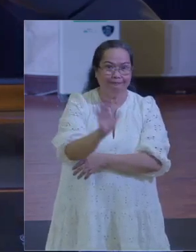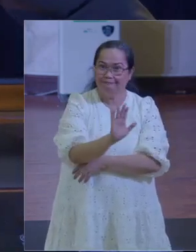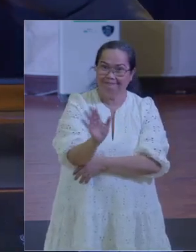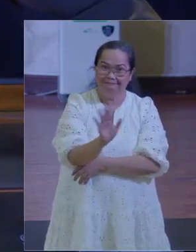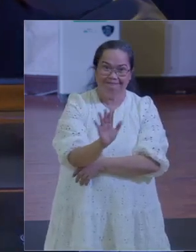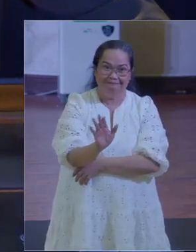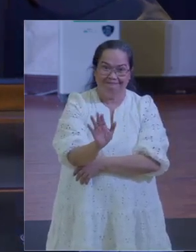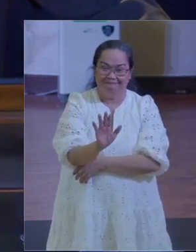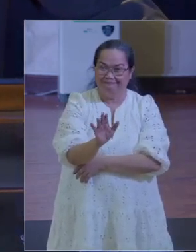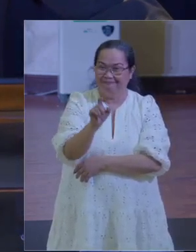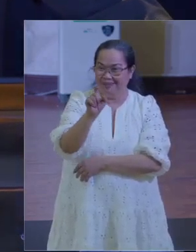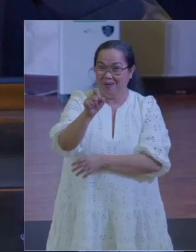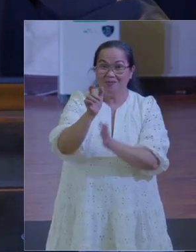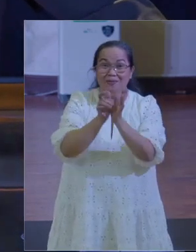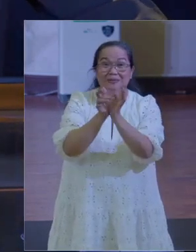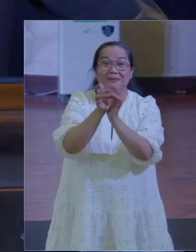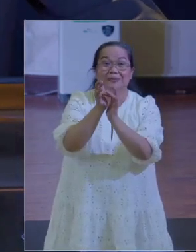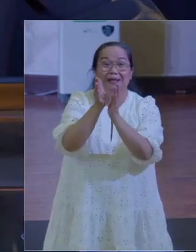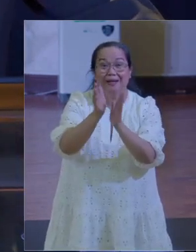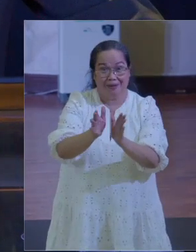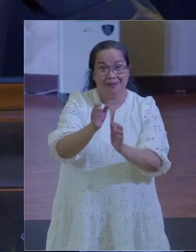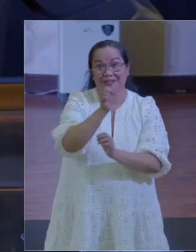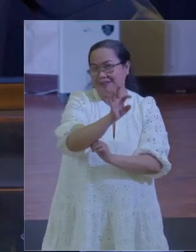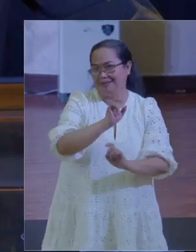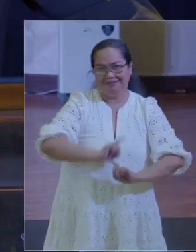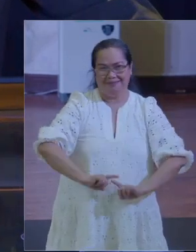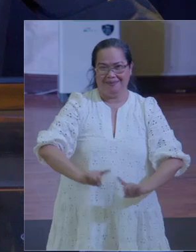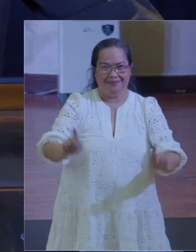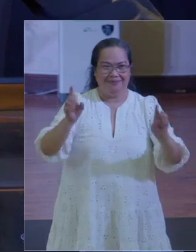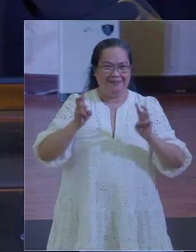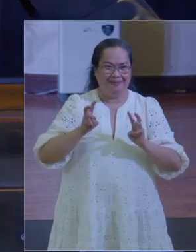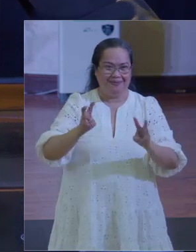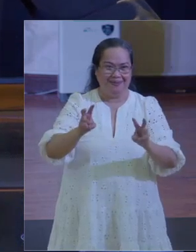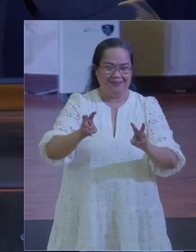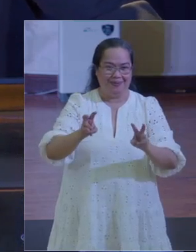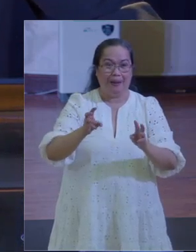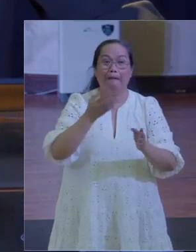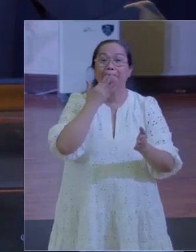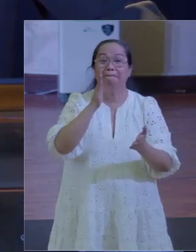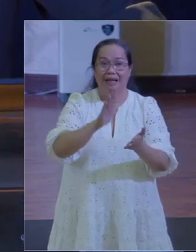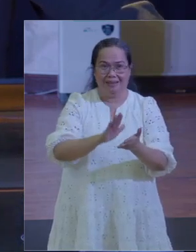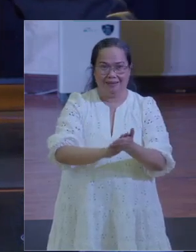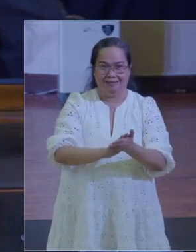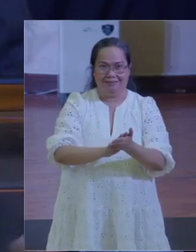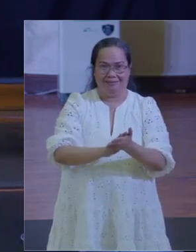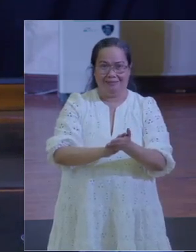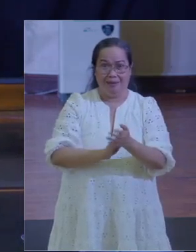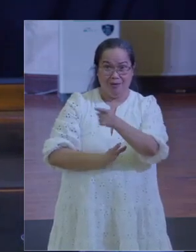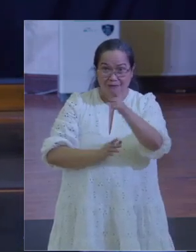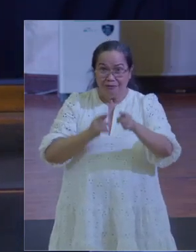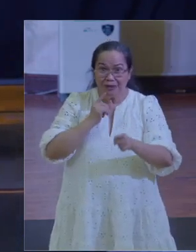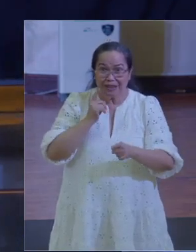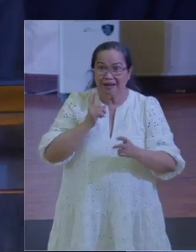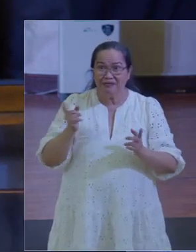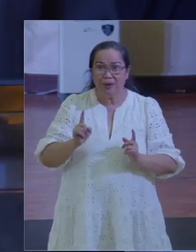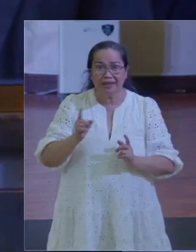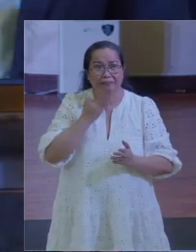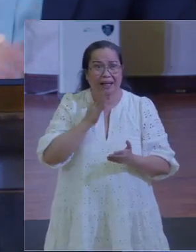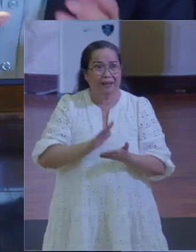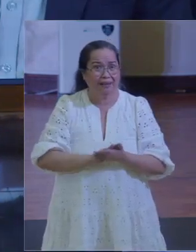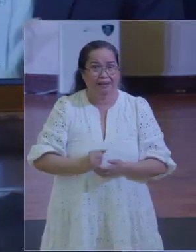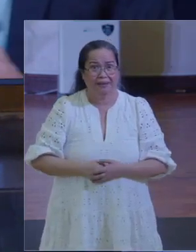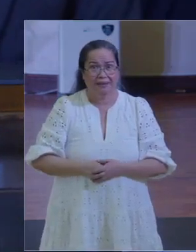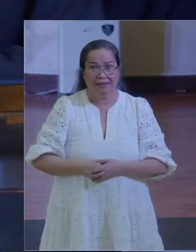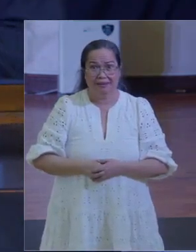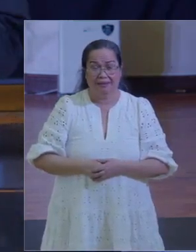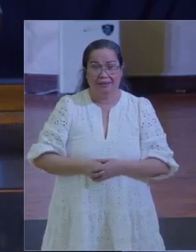natin. Kaya pag nakita ko po yun, kakausapin ko po. Kasi bad yun. Hindi mo dapat sinasabi yun in public or